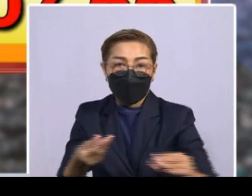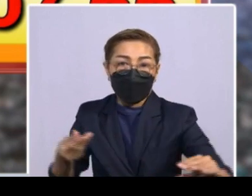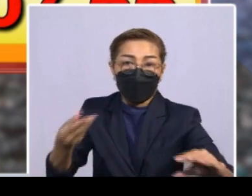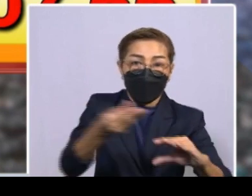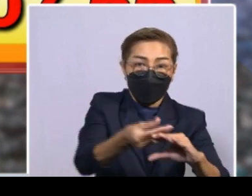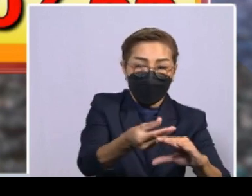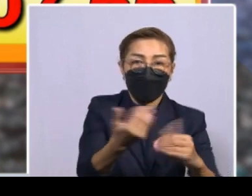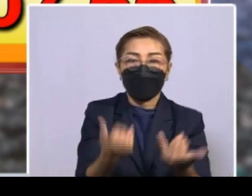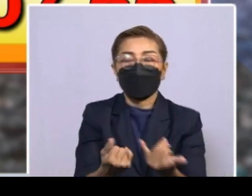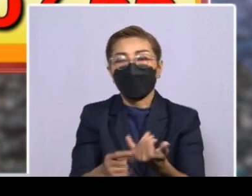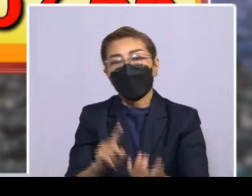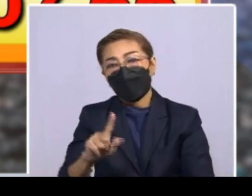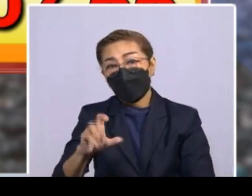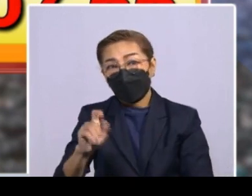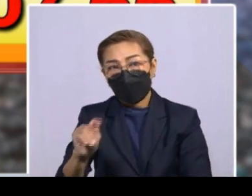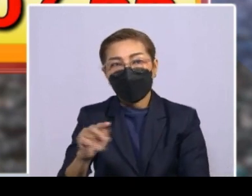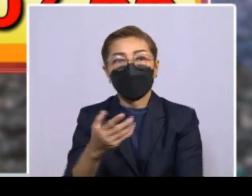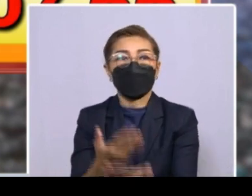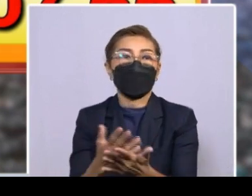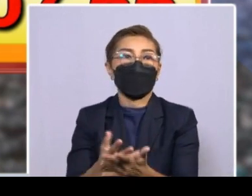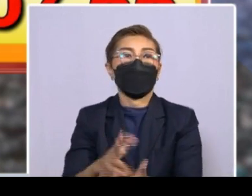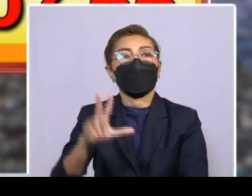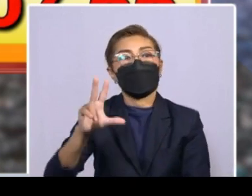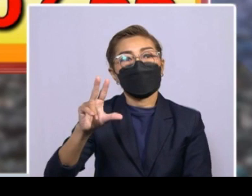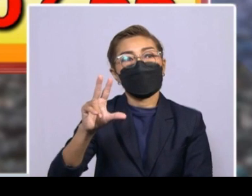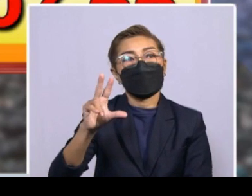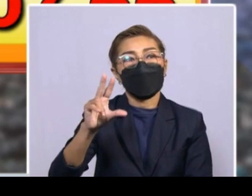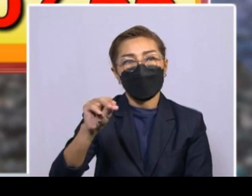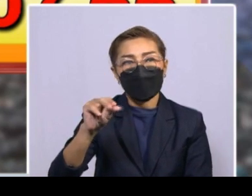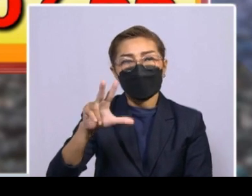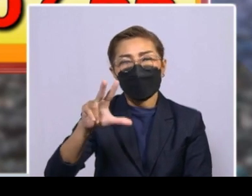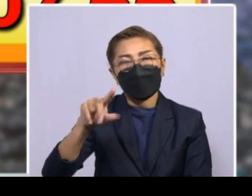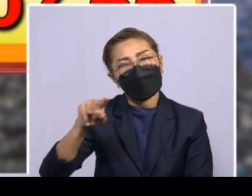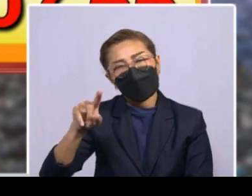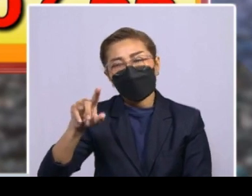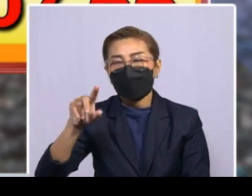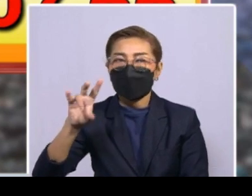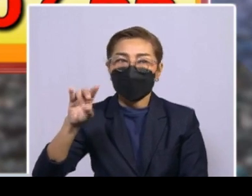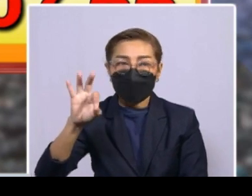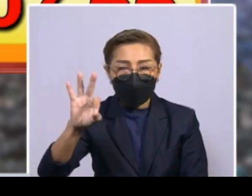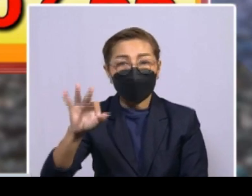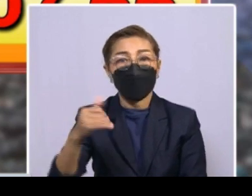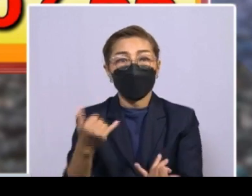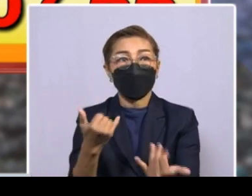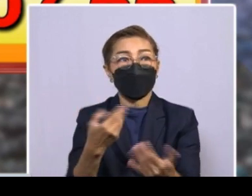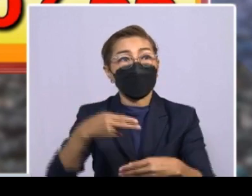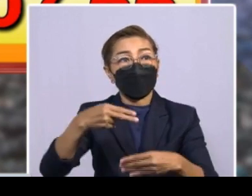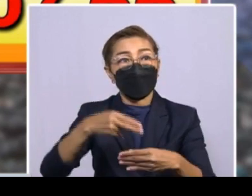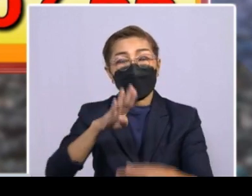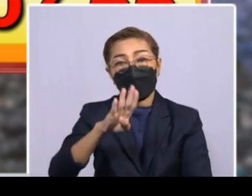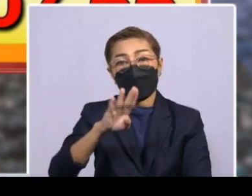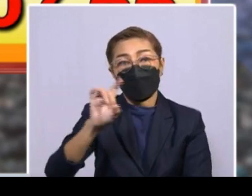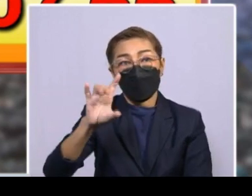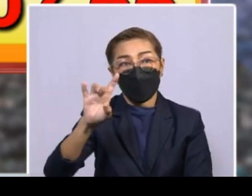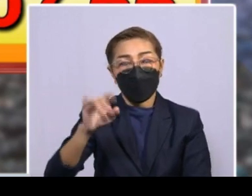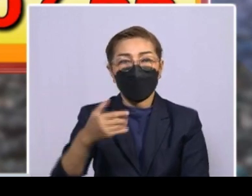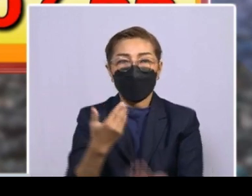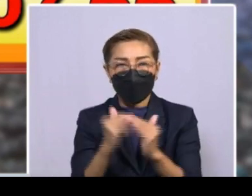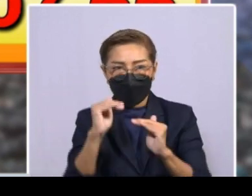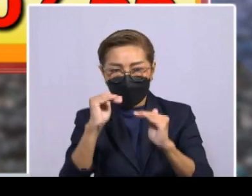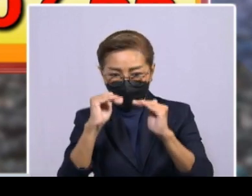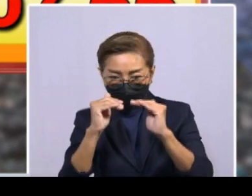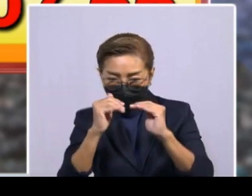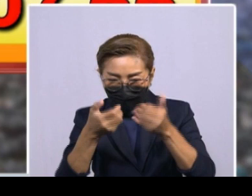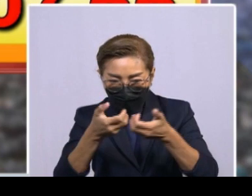ที่ 3บาท 79สตางค์ตั้งแต่ปี 57เก็บเข้ากองทุน 25สตางค์ราคาไบโอดีเซลb100ต่างกัน